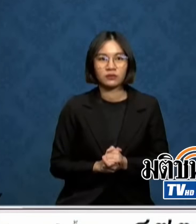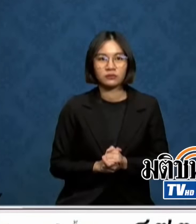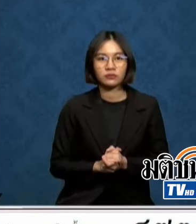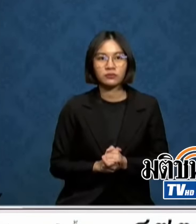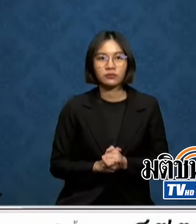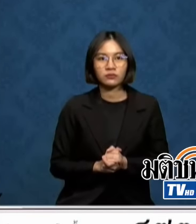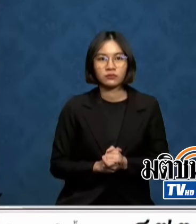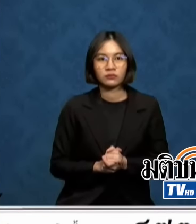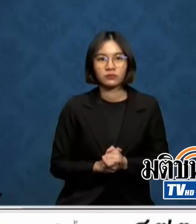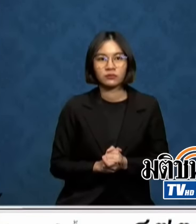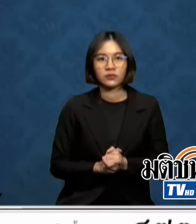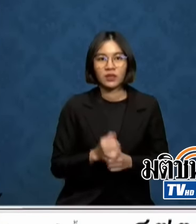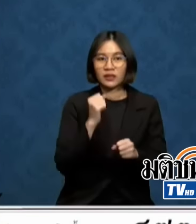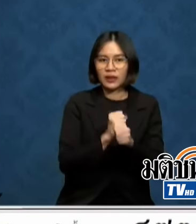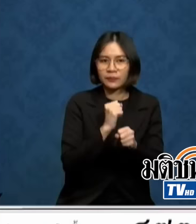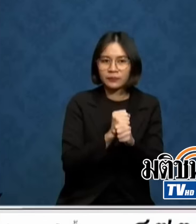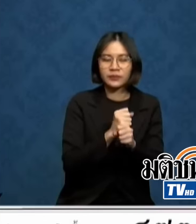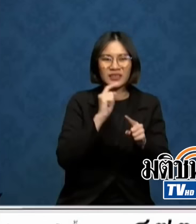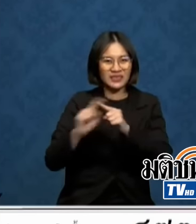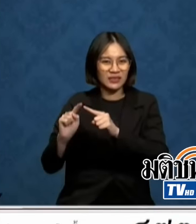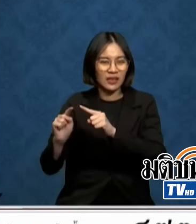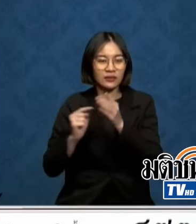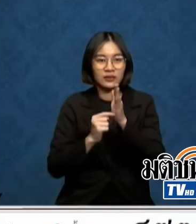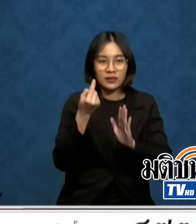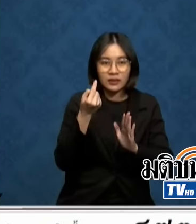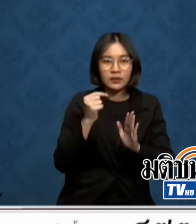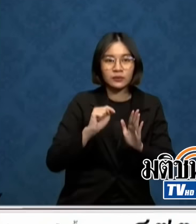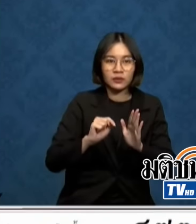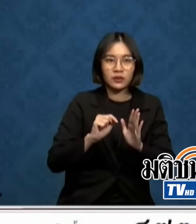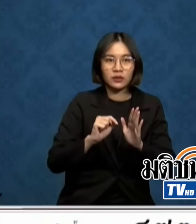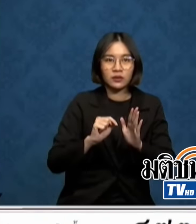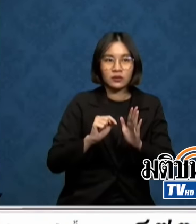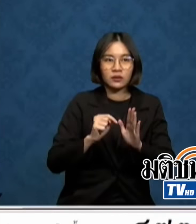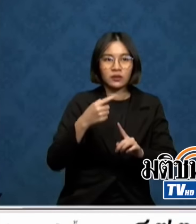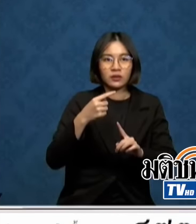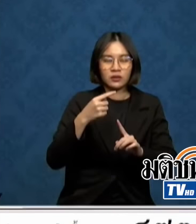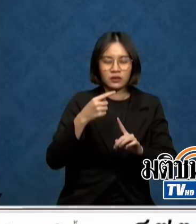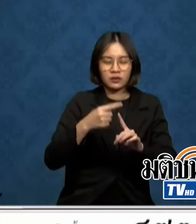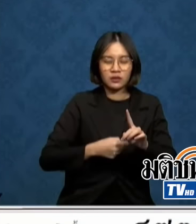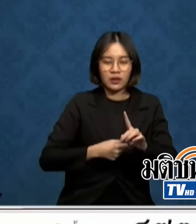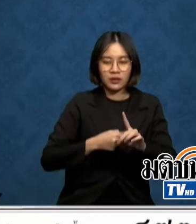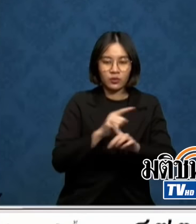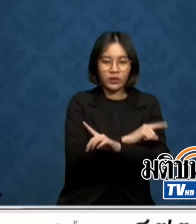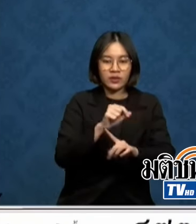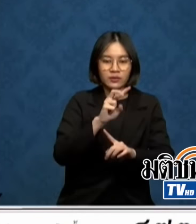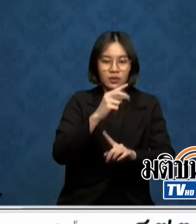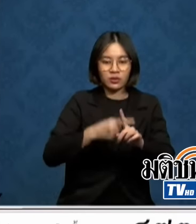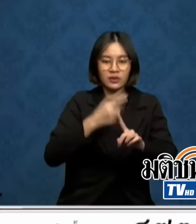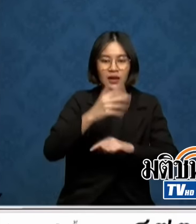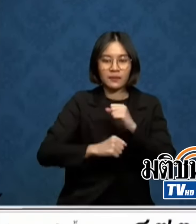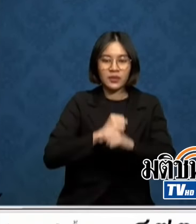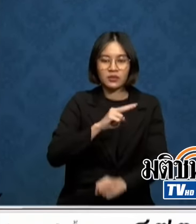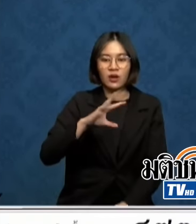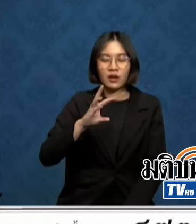บรรดาการกระทำใดที่ได้ริเริ่มเอาไว้เมื่อวันที่ 22พฤษภาคม